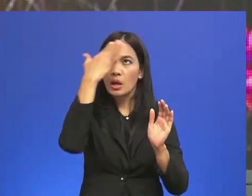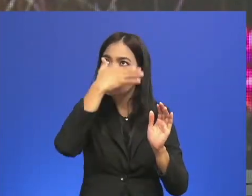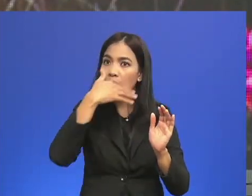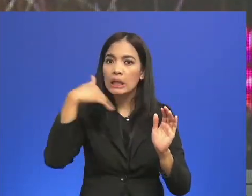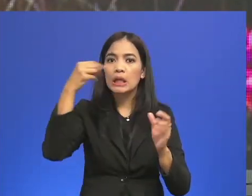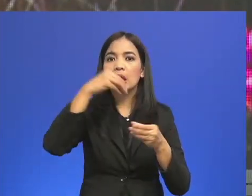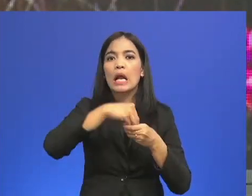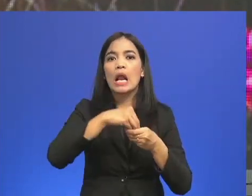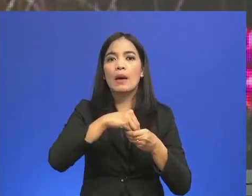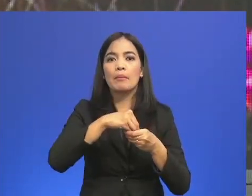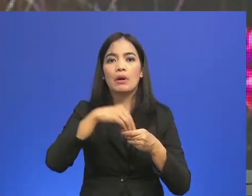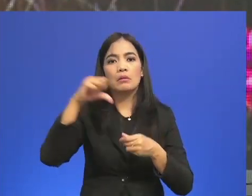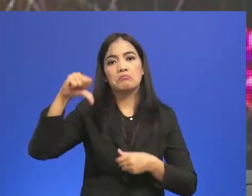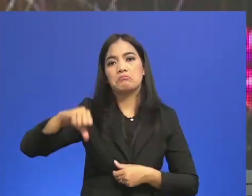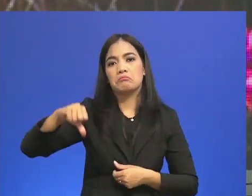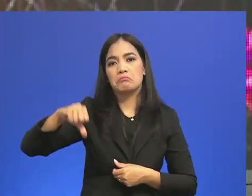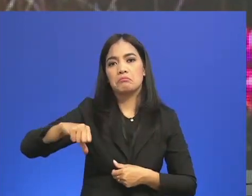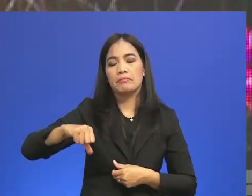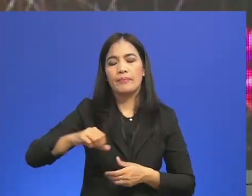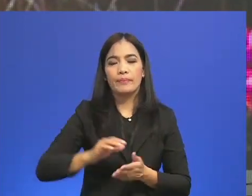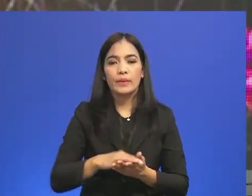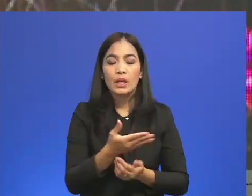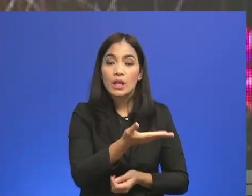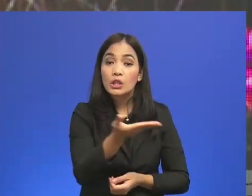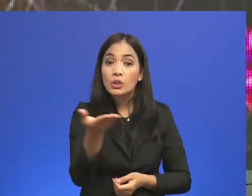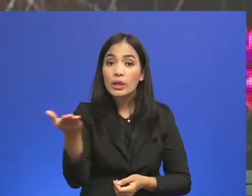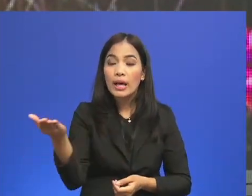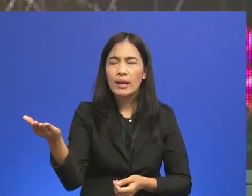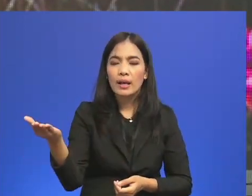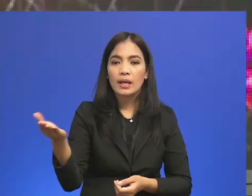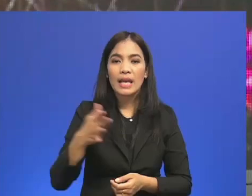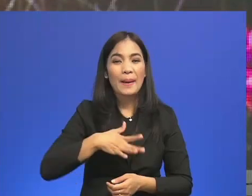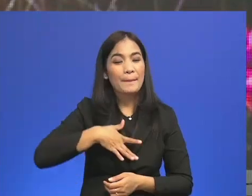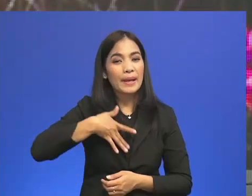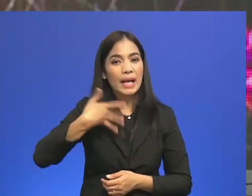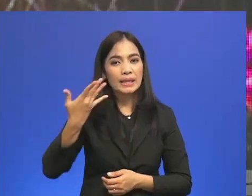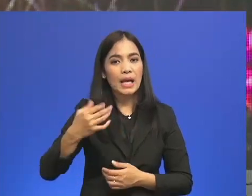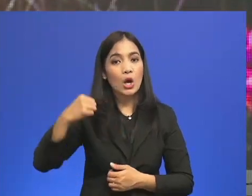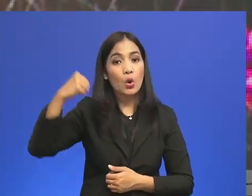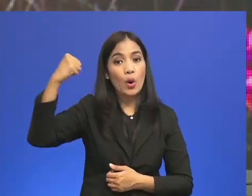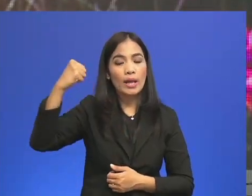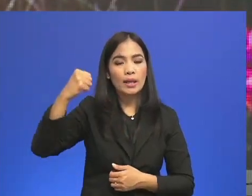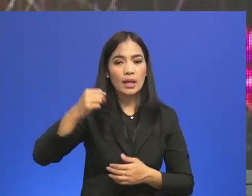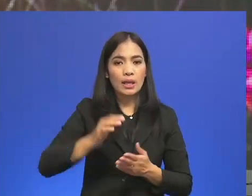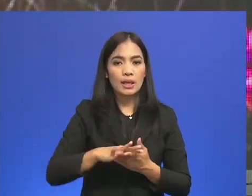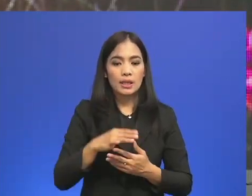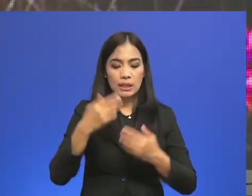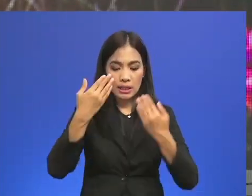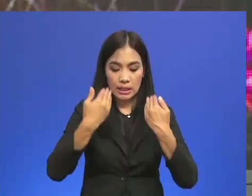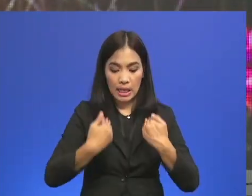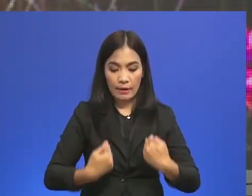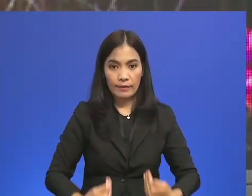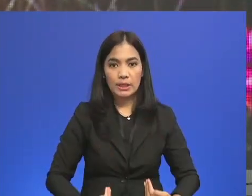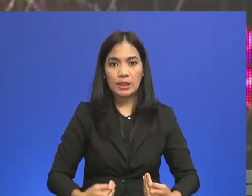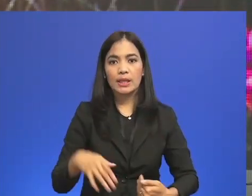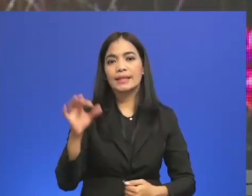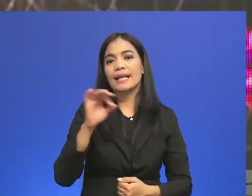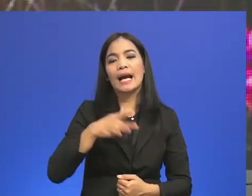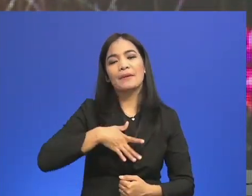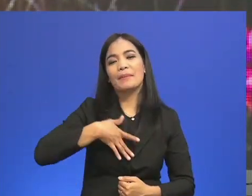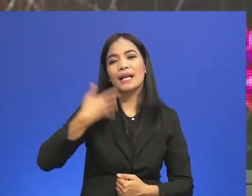Kasihan. Jadi saudara yang merasa kuat secara fisik, jangan merasa kuat